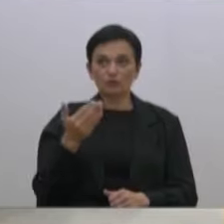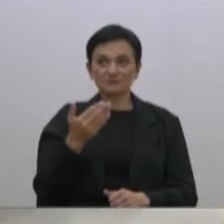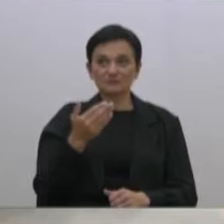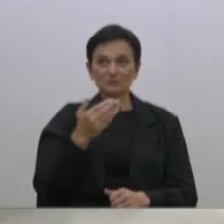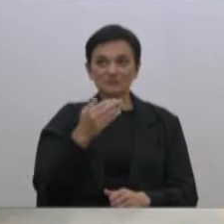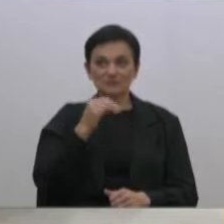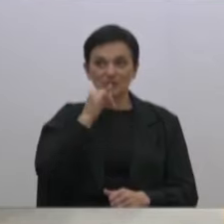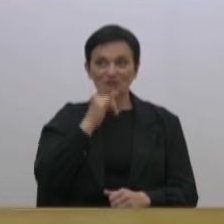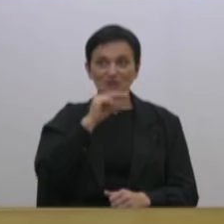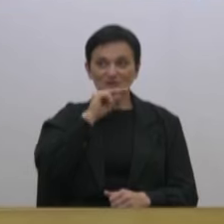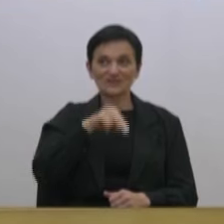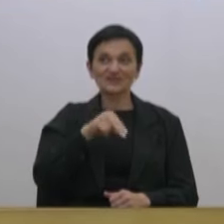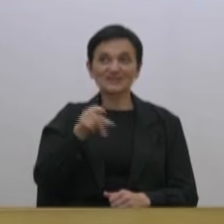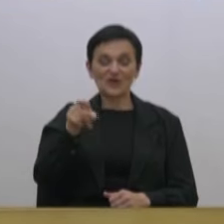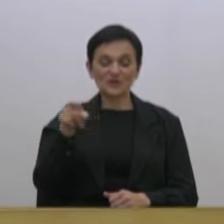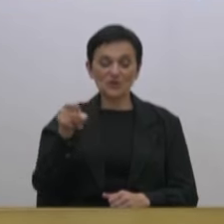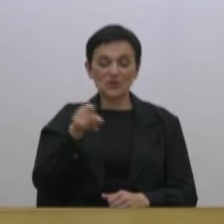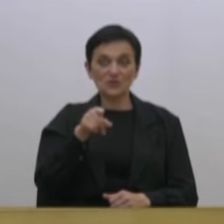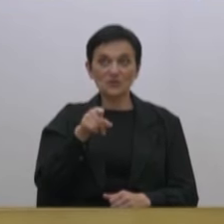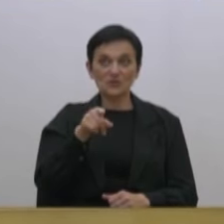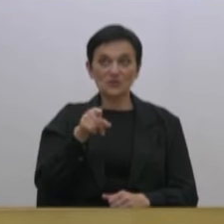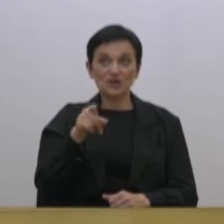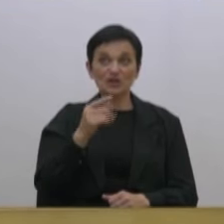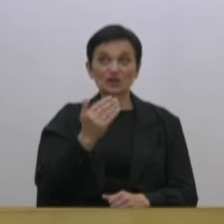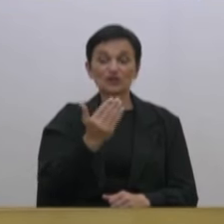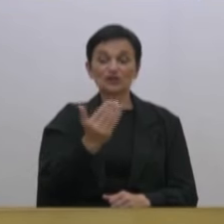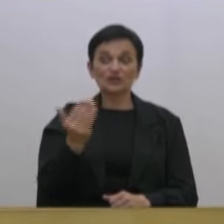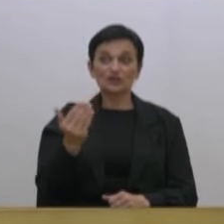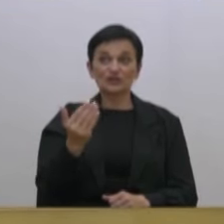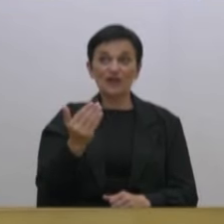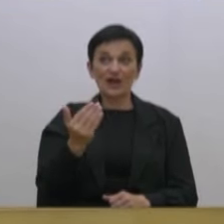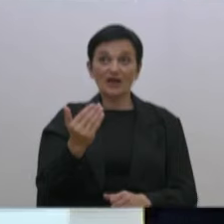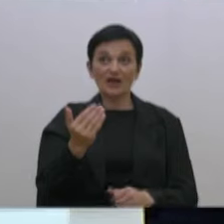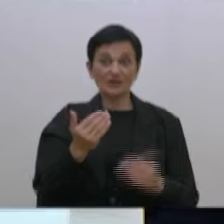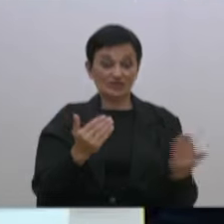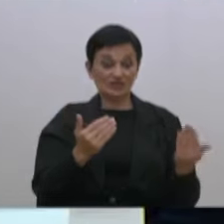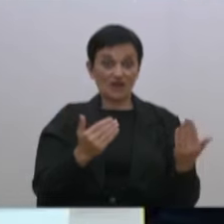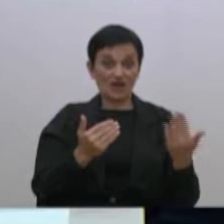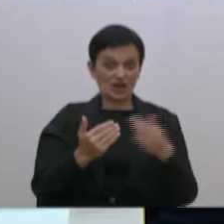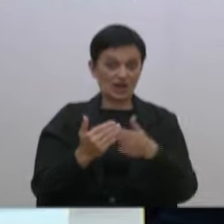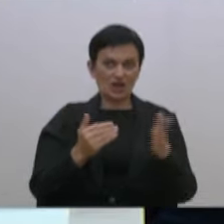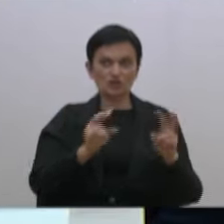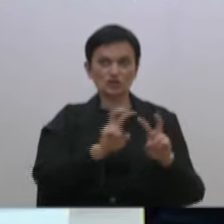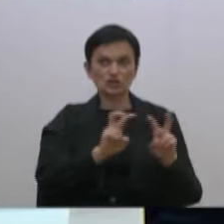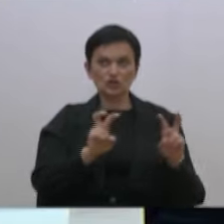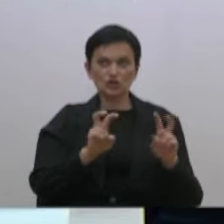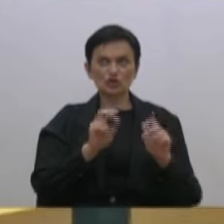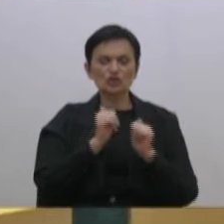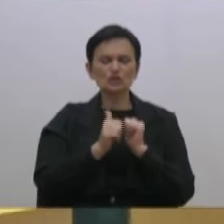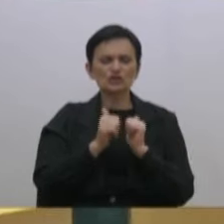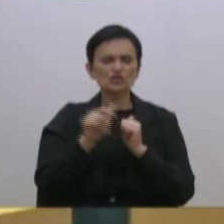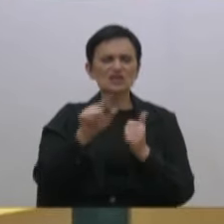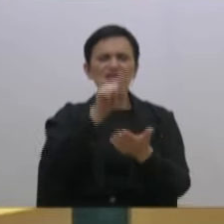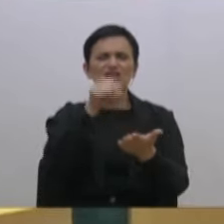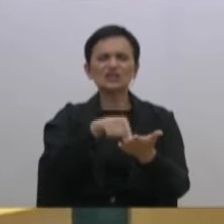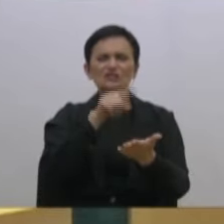მათ ვერ დააბრალებთ, მაგრამ ჩვენგან თქვენგან ხელმარცხნივ შედან ხოლმე და ძალიან ხშირად როგორ კითხვებს სვამენ,